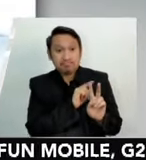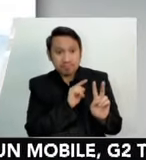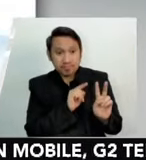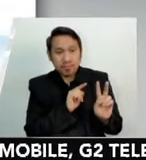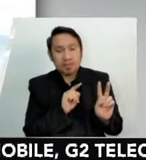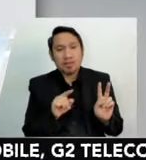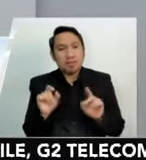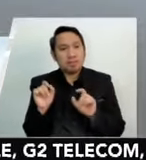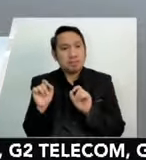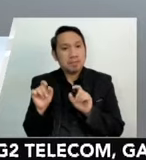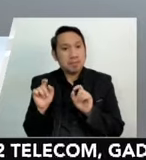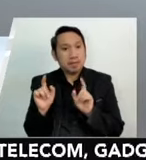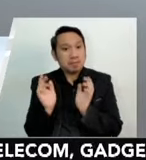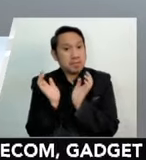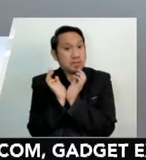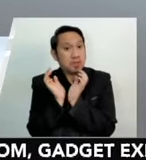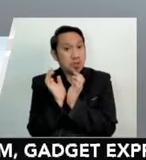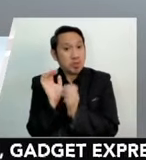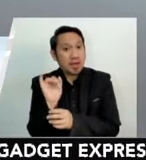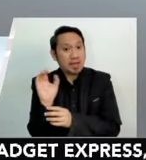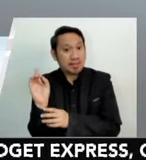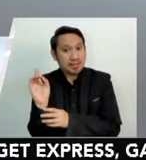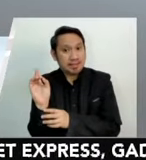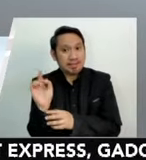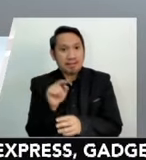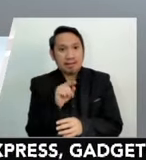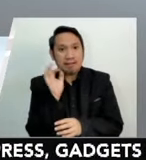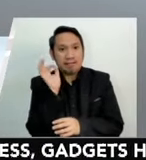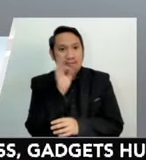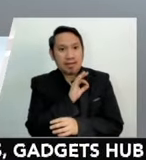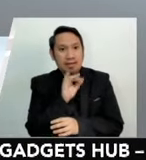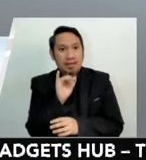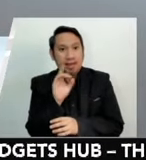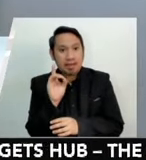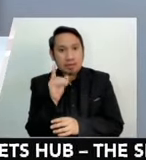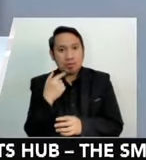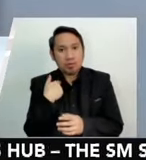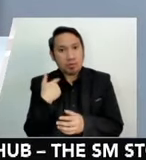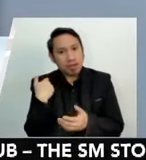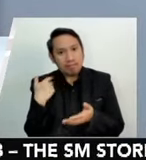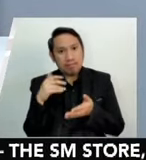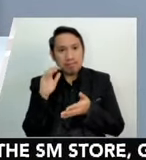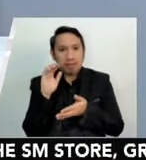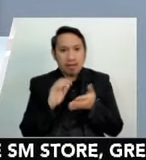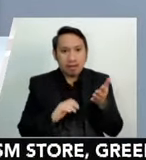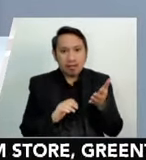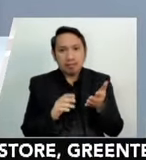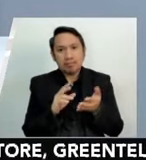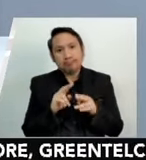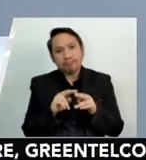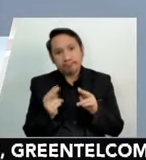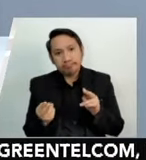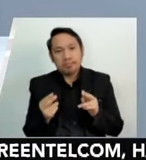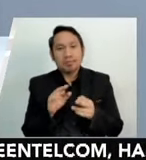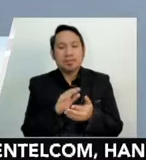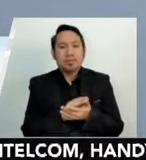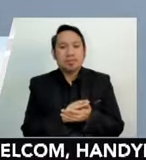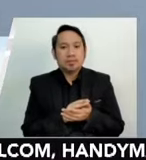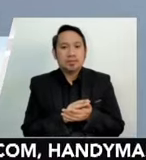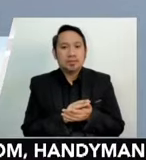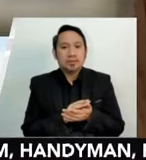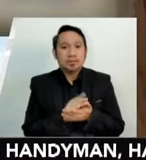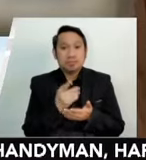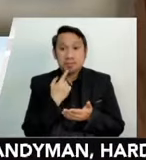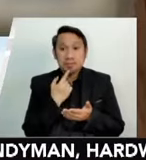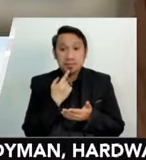online. Ginagamit daw ang mga pekeng ID para makakuha ng mga discount at iba pang benepisyo. Ayon sa head ng QC Persons with